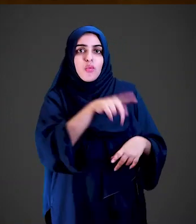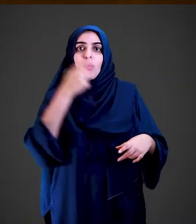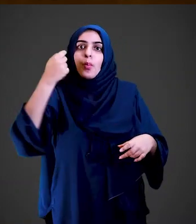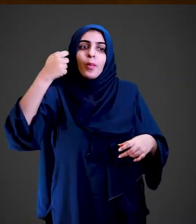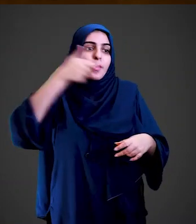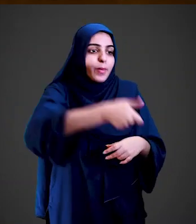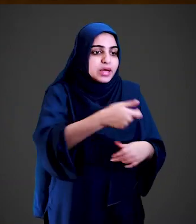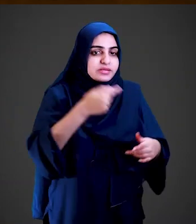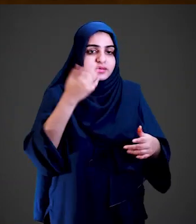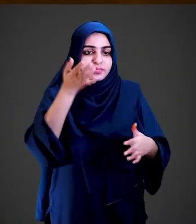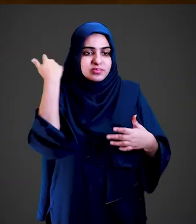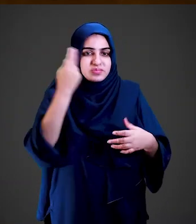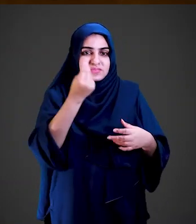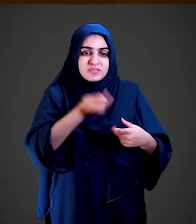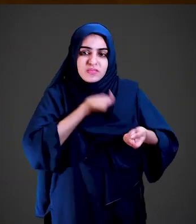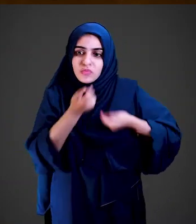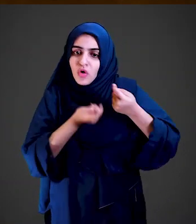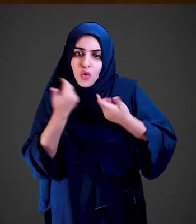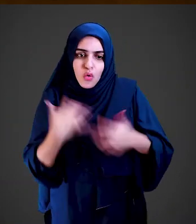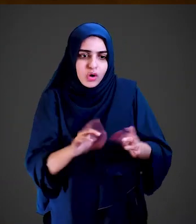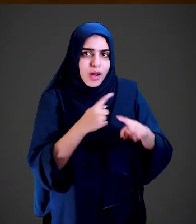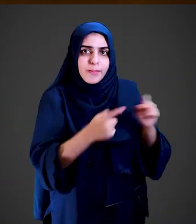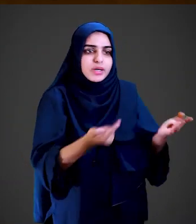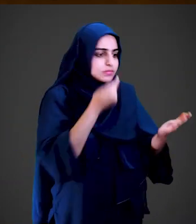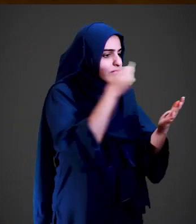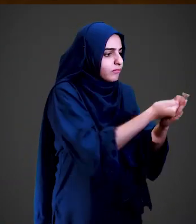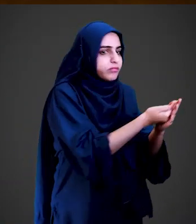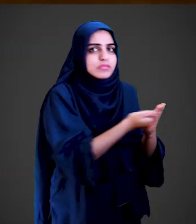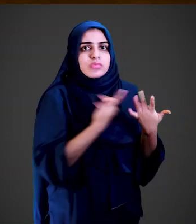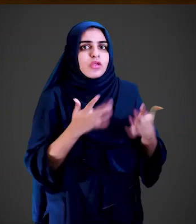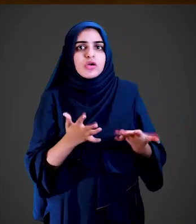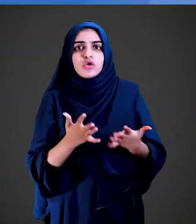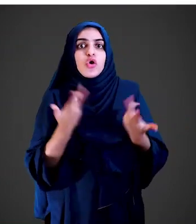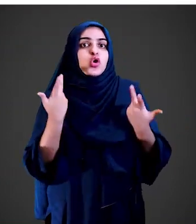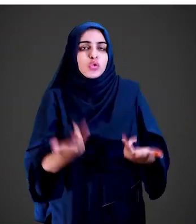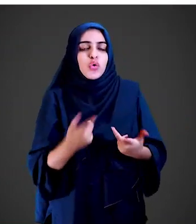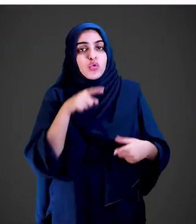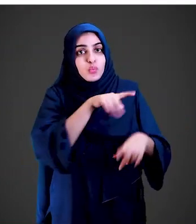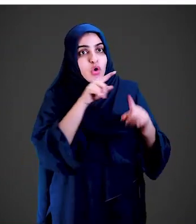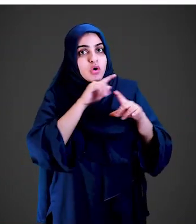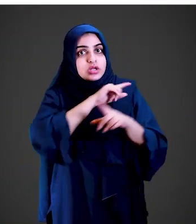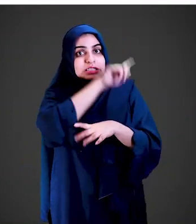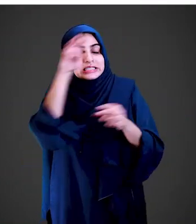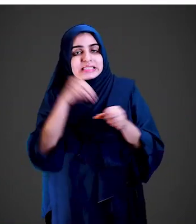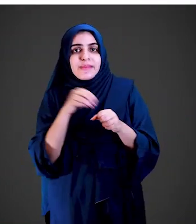آمدنی ہے یا رکم ہے وہ اس کے خرش کی تفصیلات موجود نہ ہو